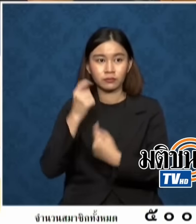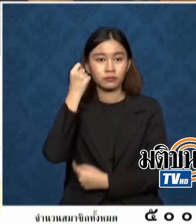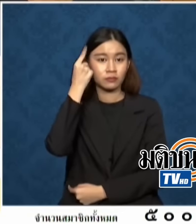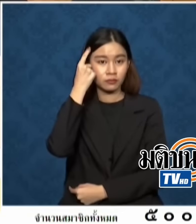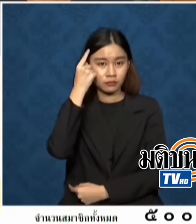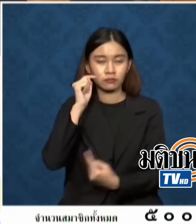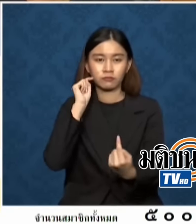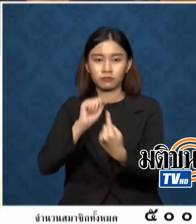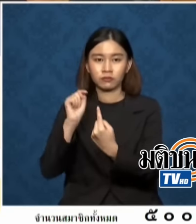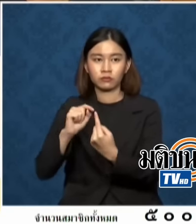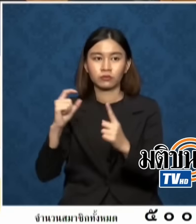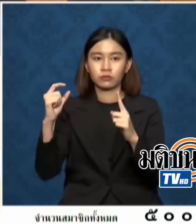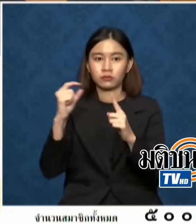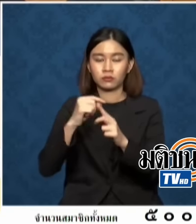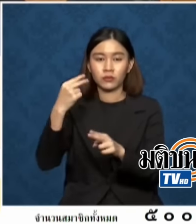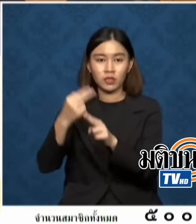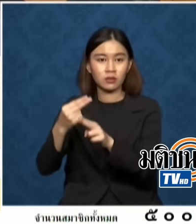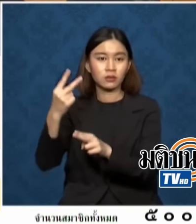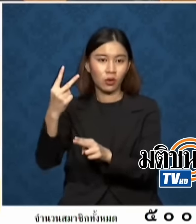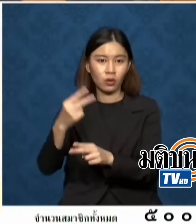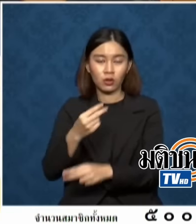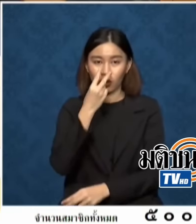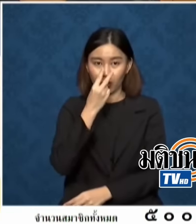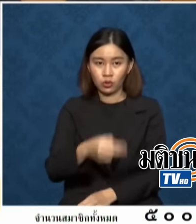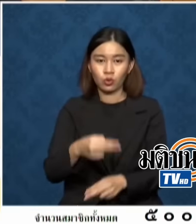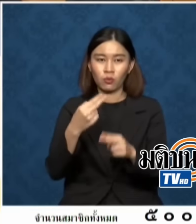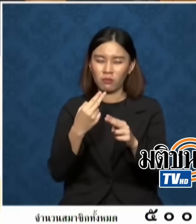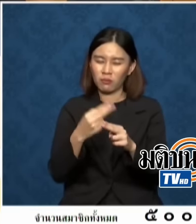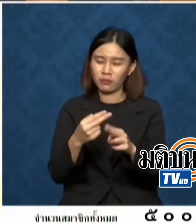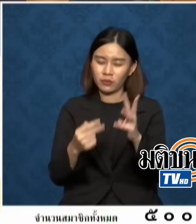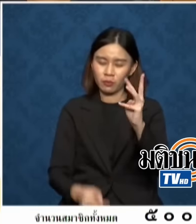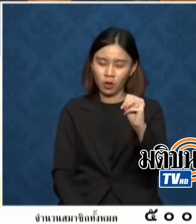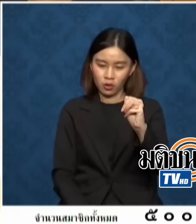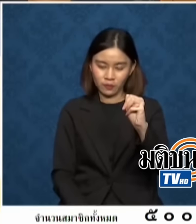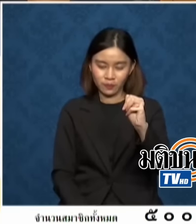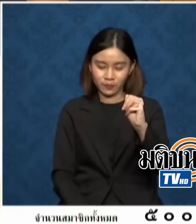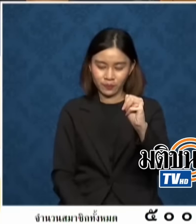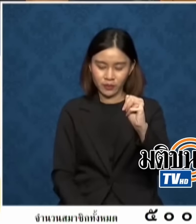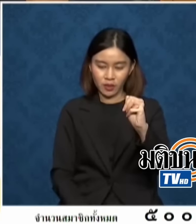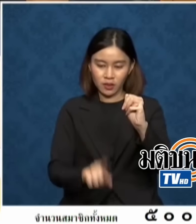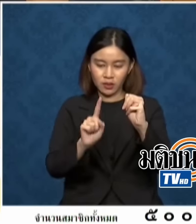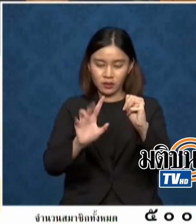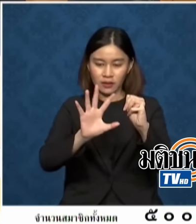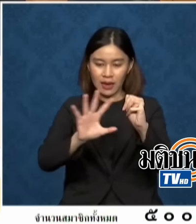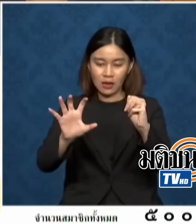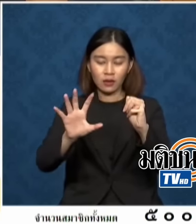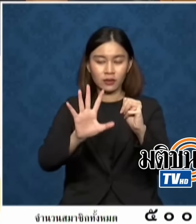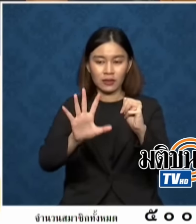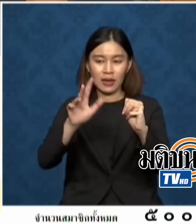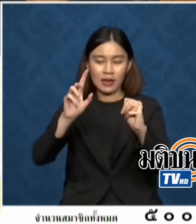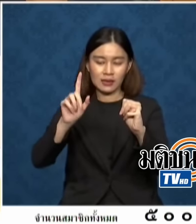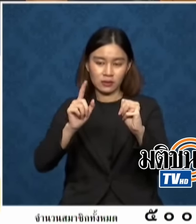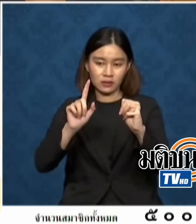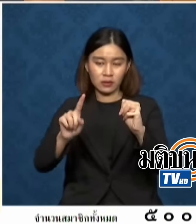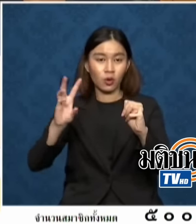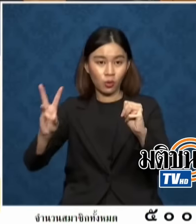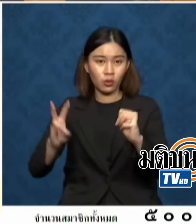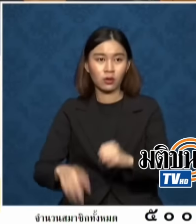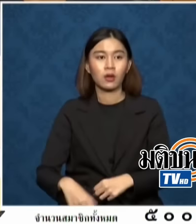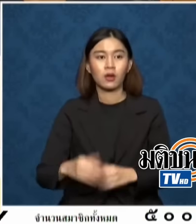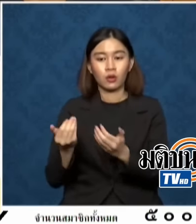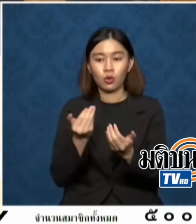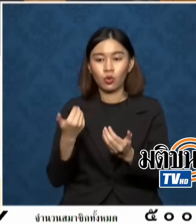ใจในเรื่องของการเลือกใช้นามสกุลจริงๆถ้าเราดูในมาตรา 1,000 516นะครับเขียนว่าบุตรมีสิทธิ์ใช้ชื่อ